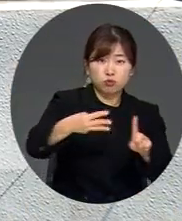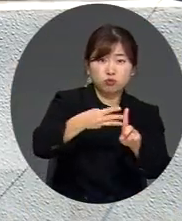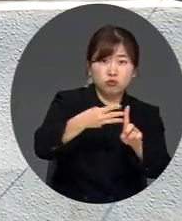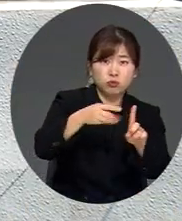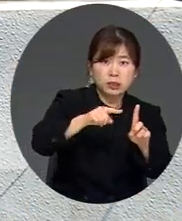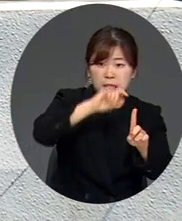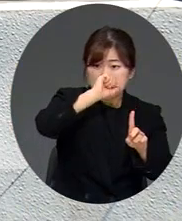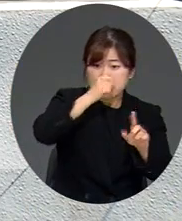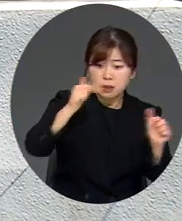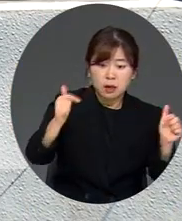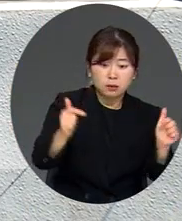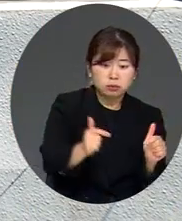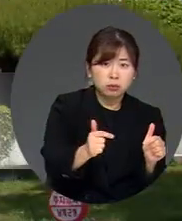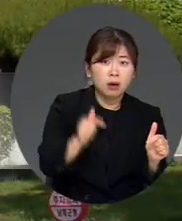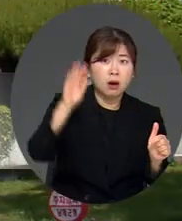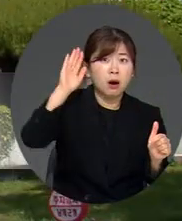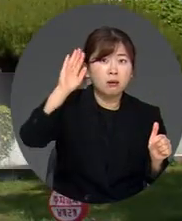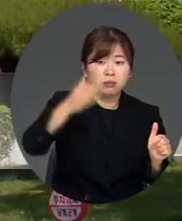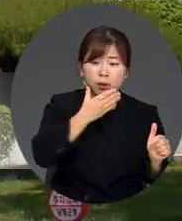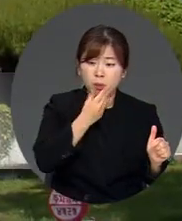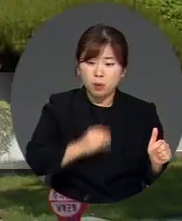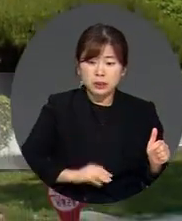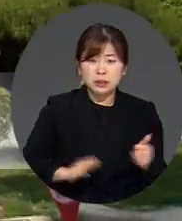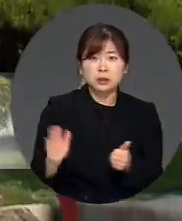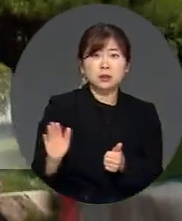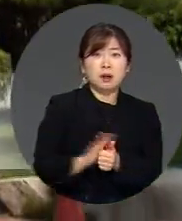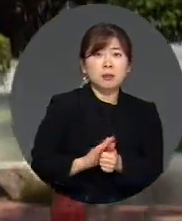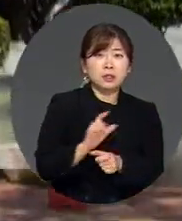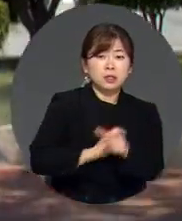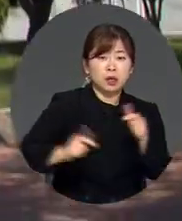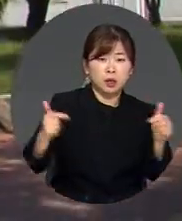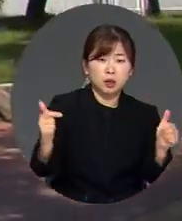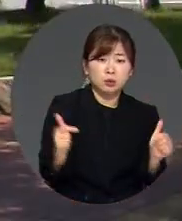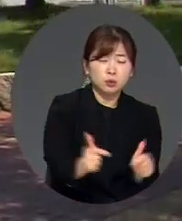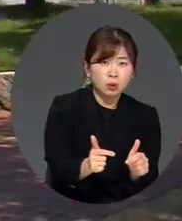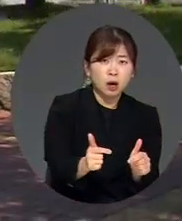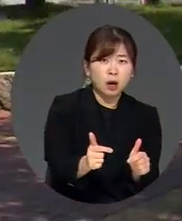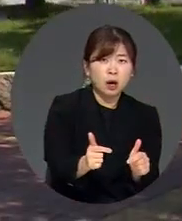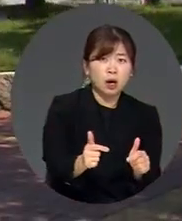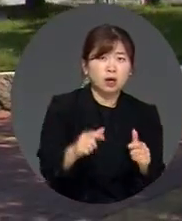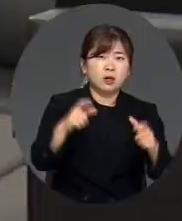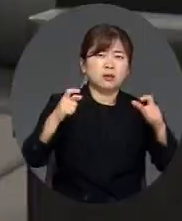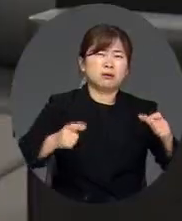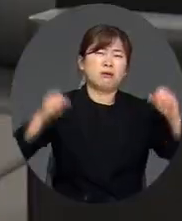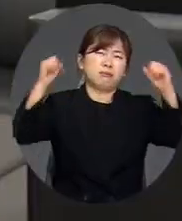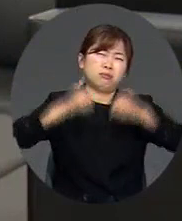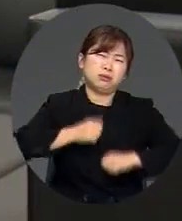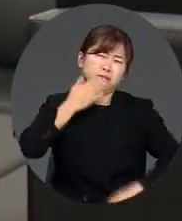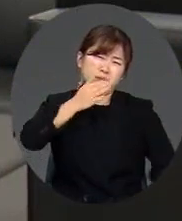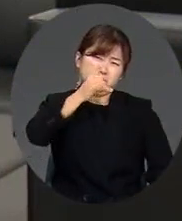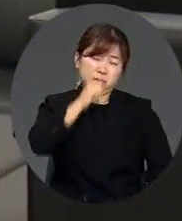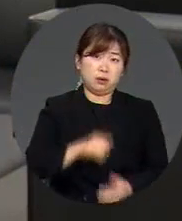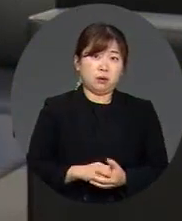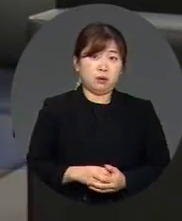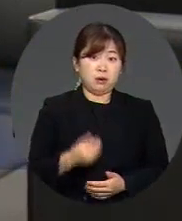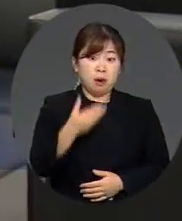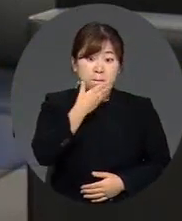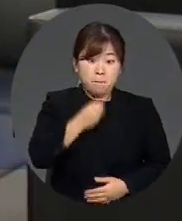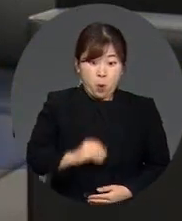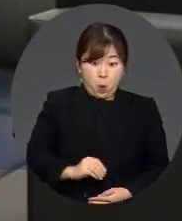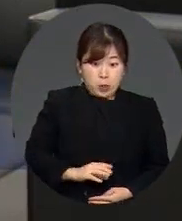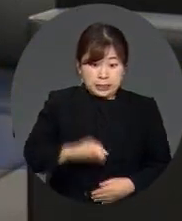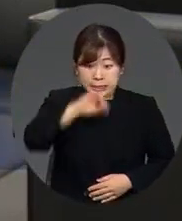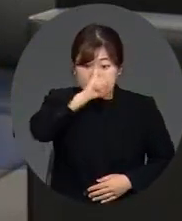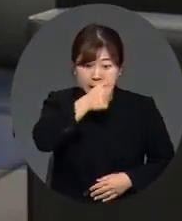삭감은 복지 격차를 더 벌리고 지역 소멸을 앞당길 수 있습니다. 주민복지 관련된 예산의